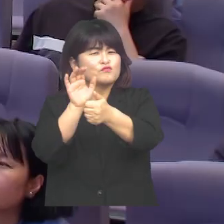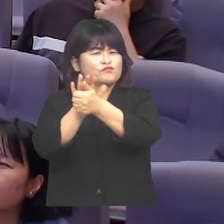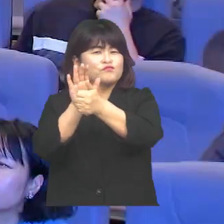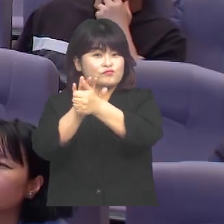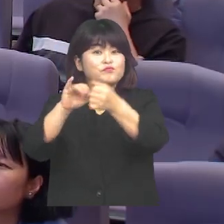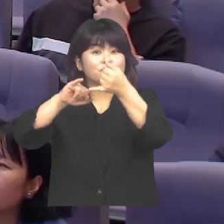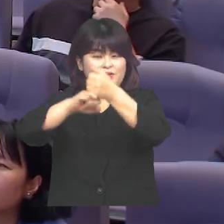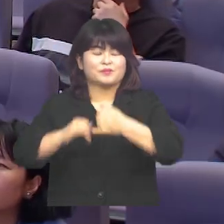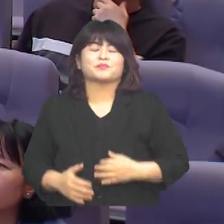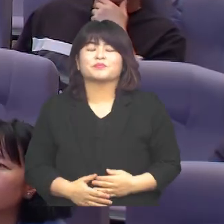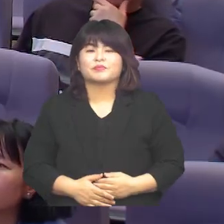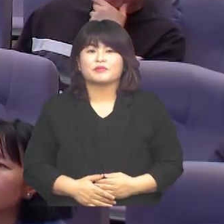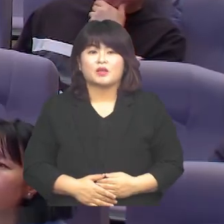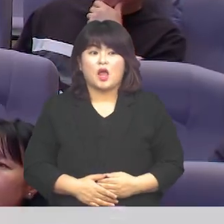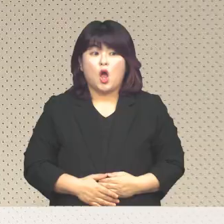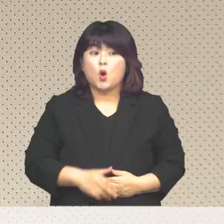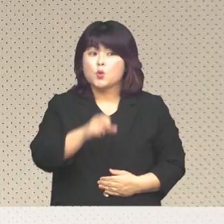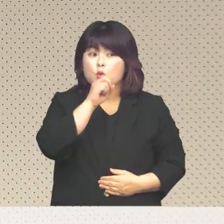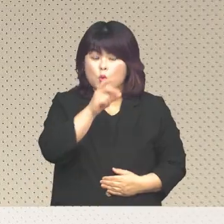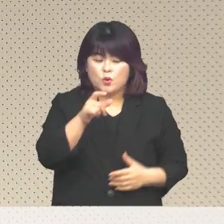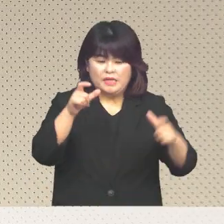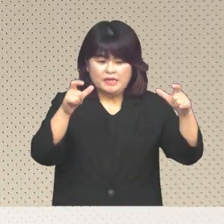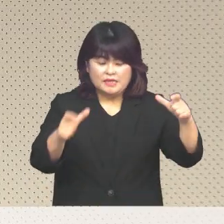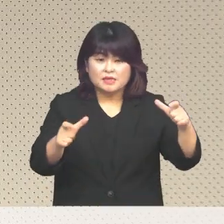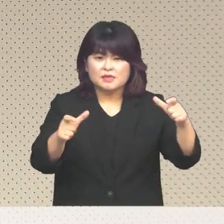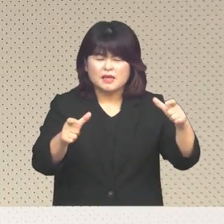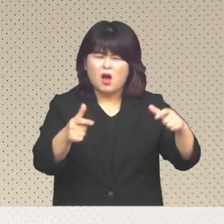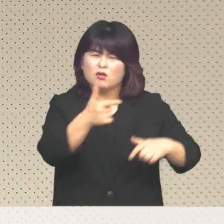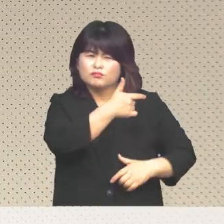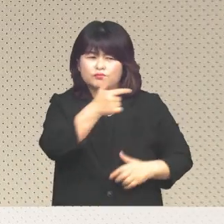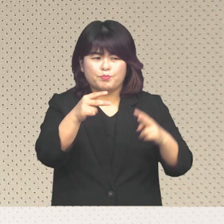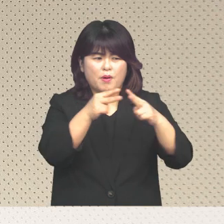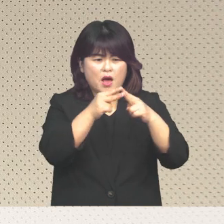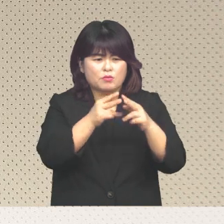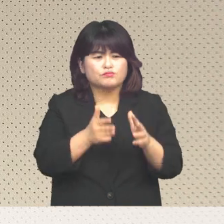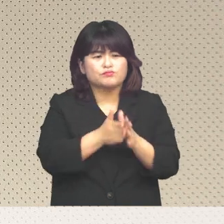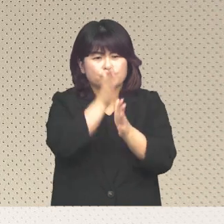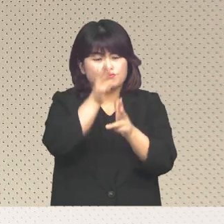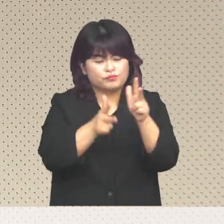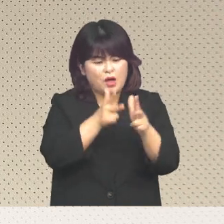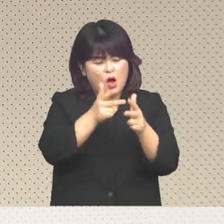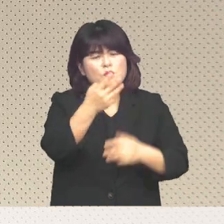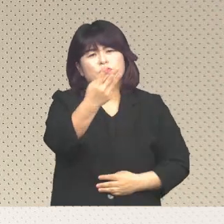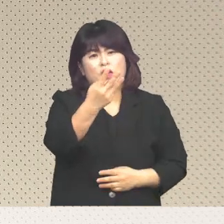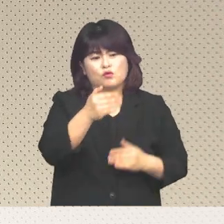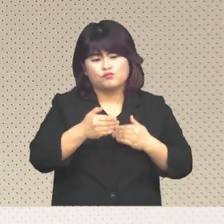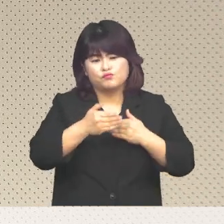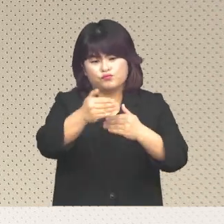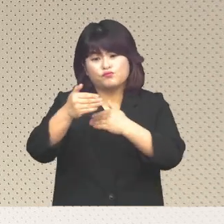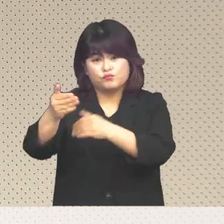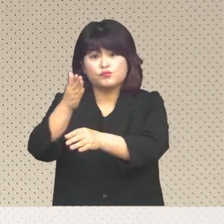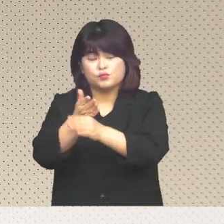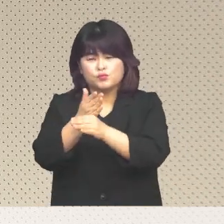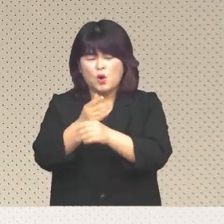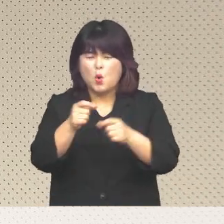아끼지 않겠다고 말했습니다. 용인의 초대형 반도체 프로젝트가 세 군데서 진행이 되고 있는데요.